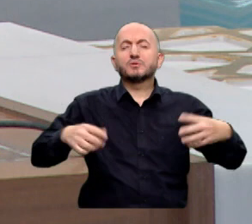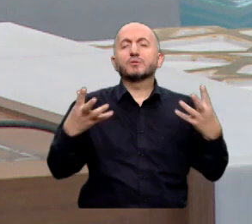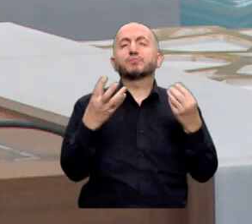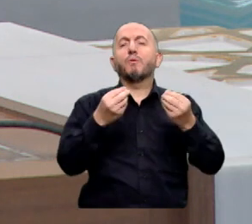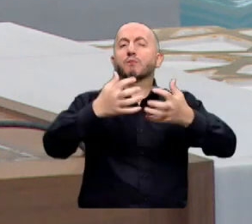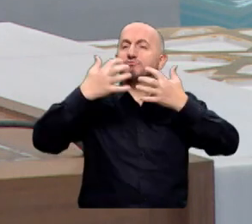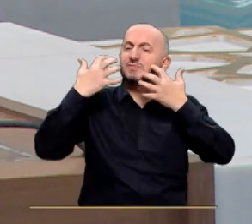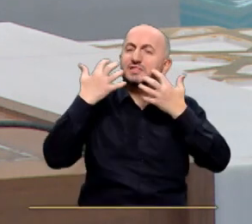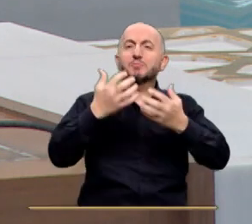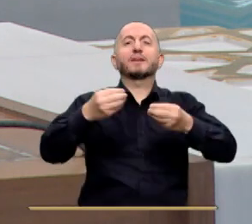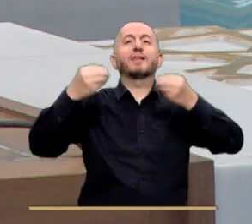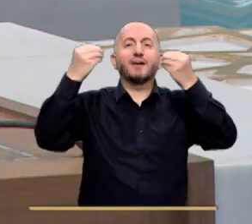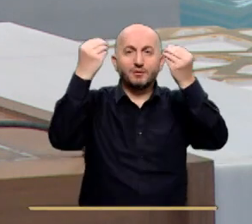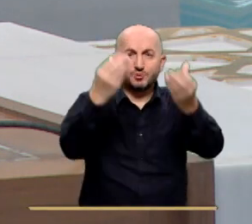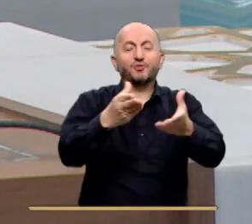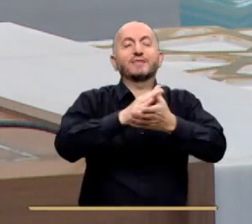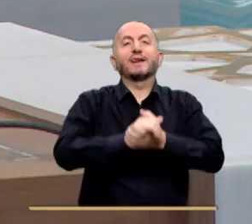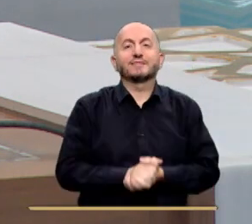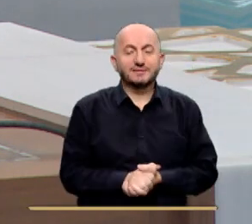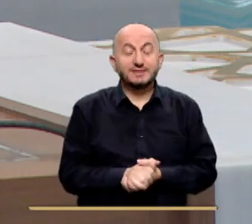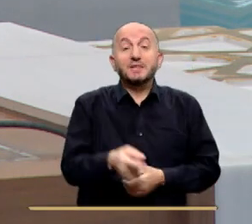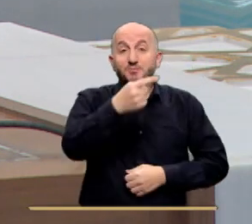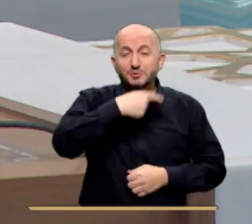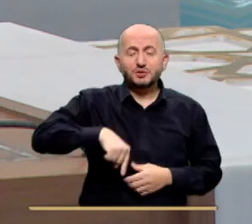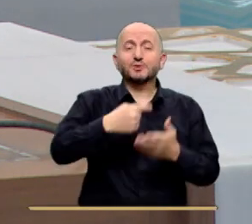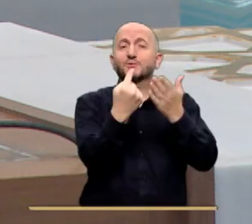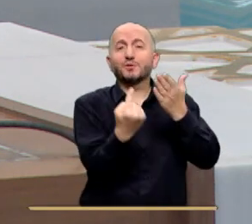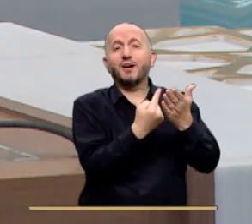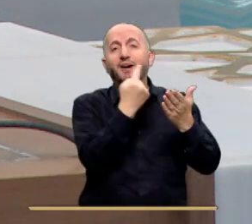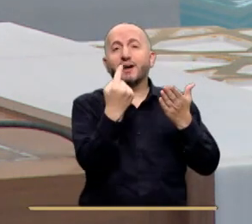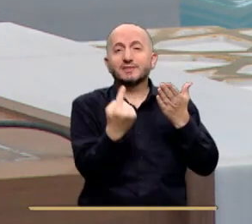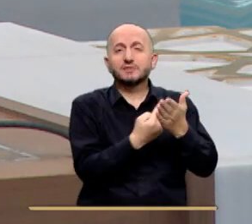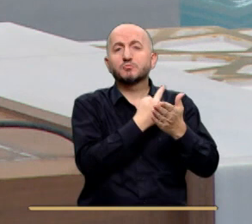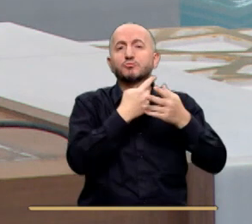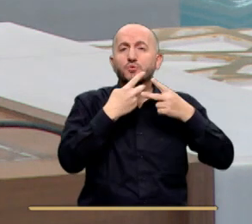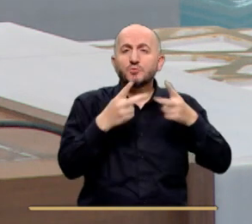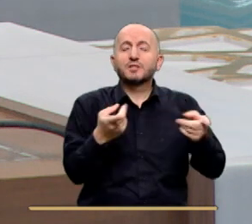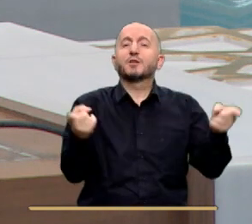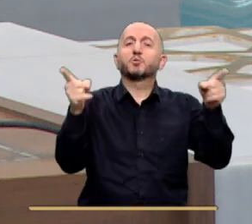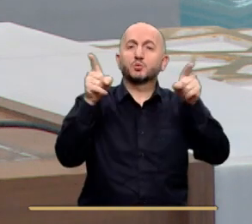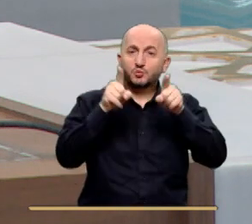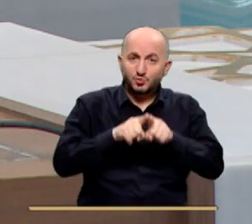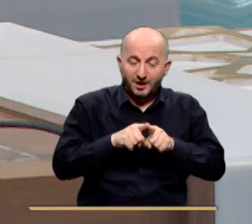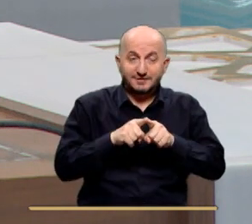sayısız nimetler lütfeden, bizi Kur'an-ı Mübin ile buluşturan,